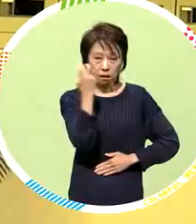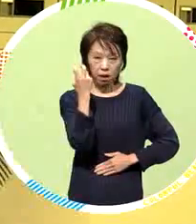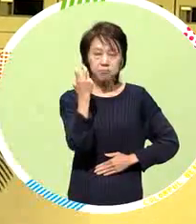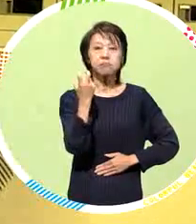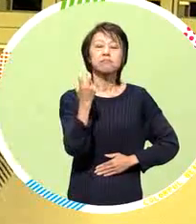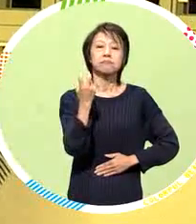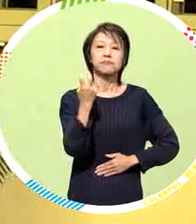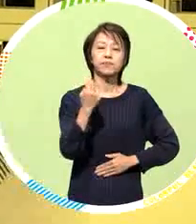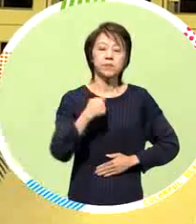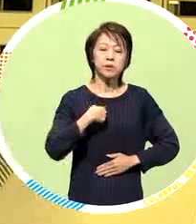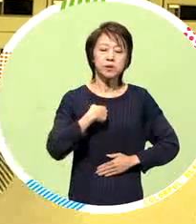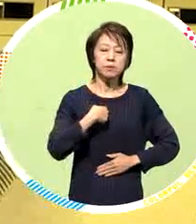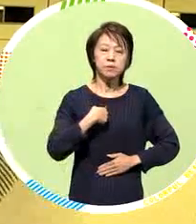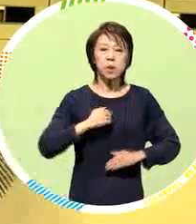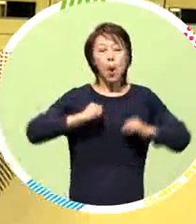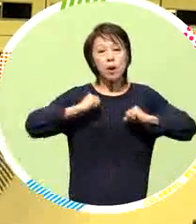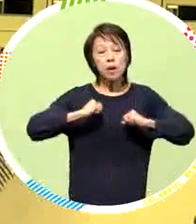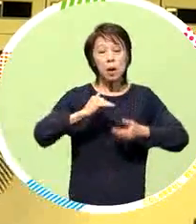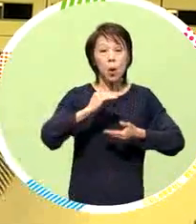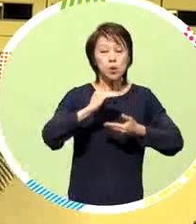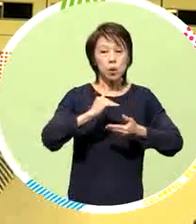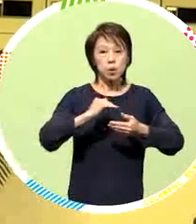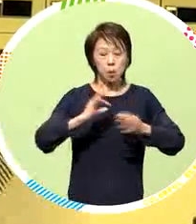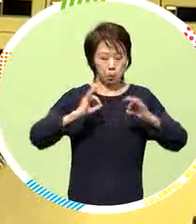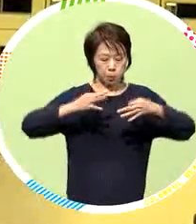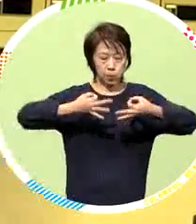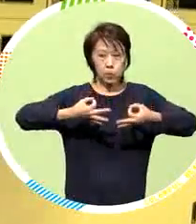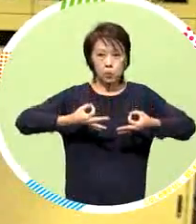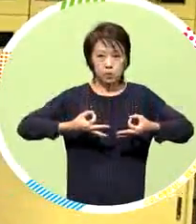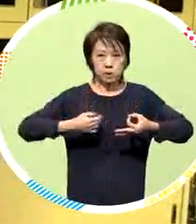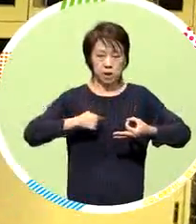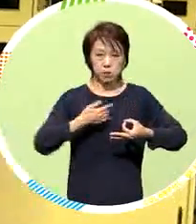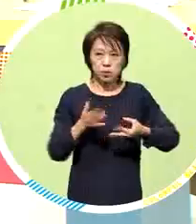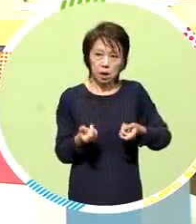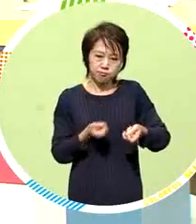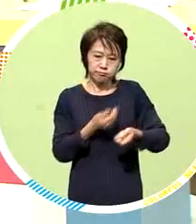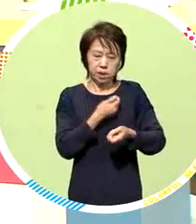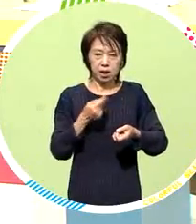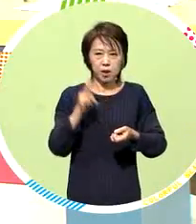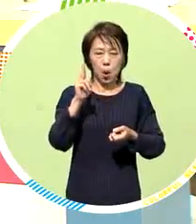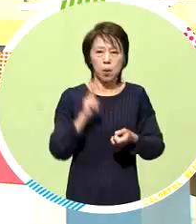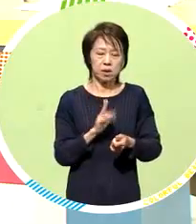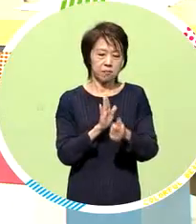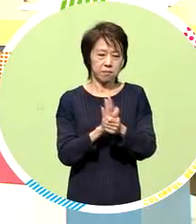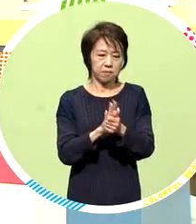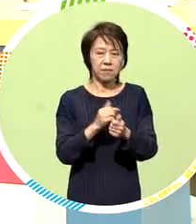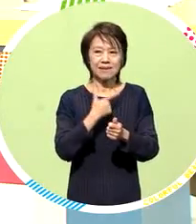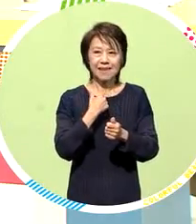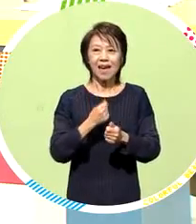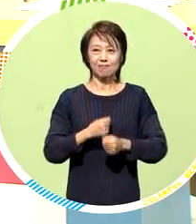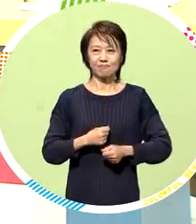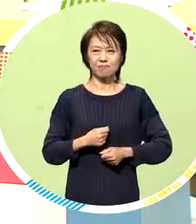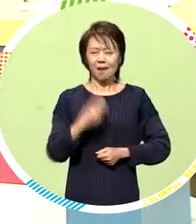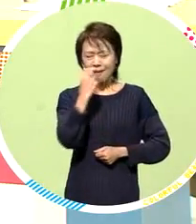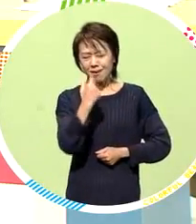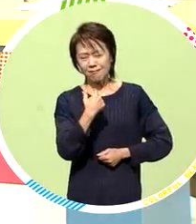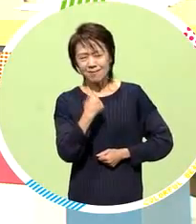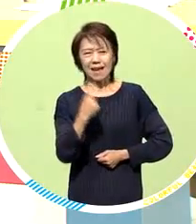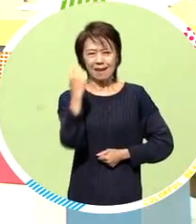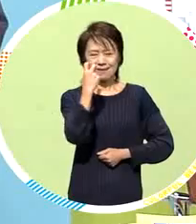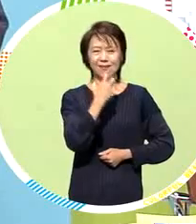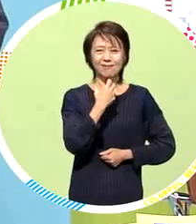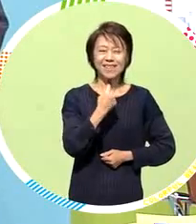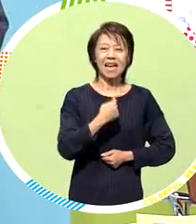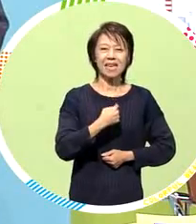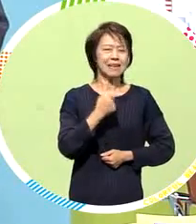えっと自分の健康に前向きにしていきたいなと思っています6もチェックしたいです今尽くしてね